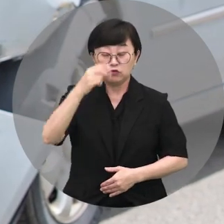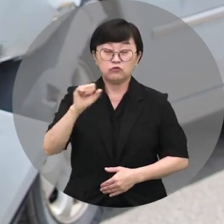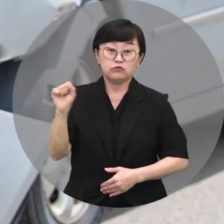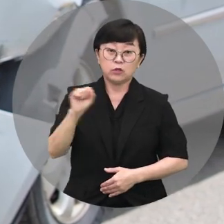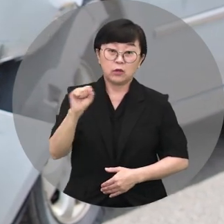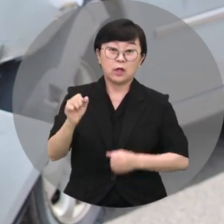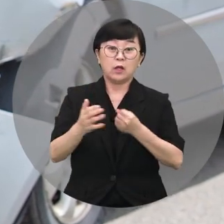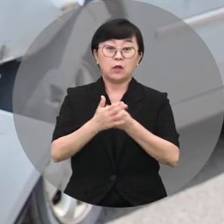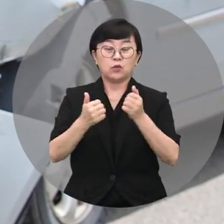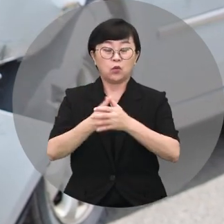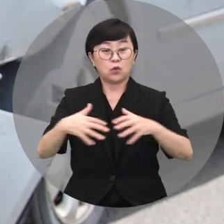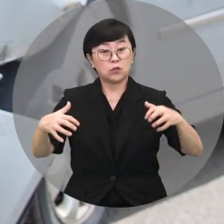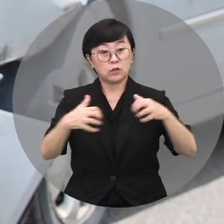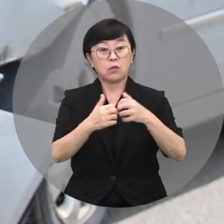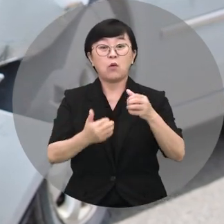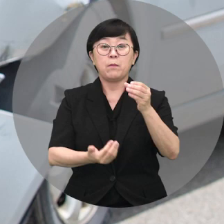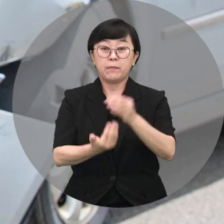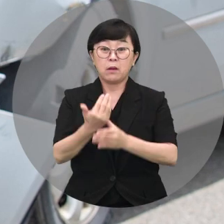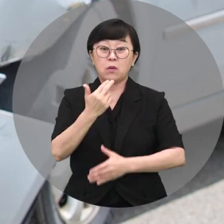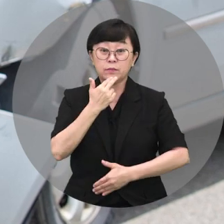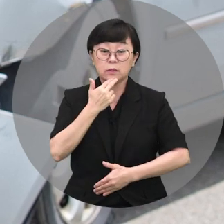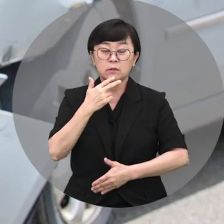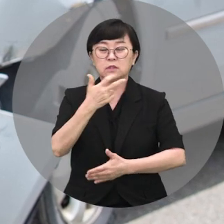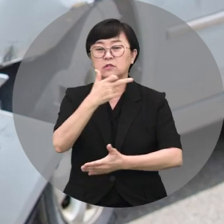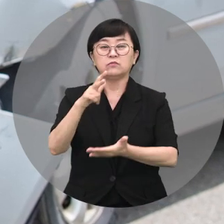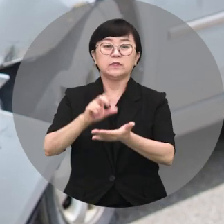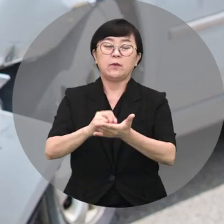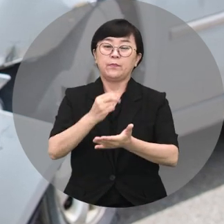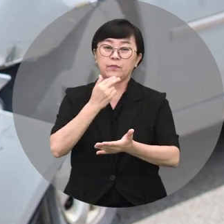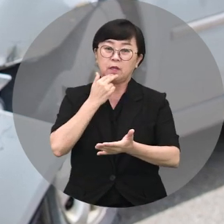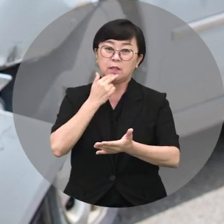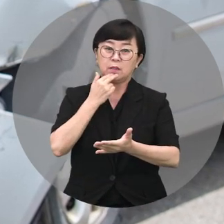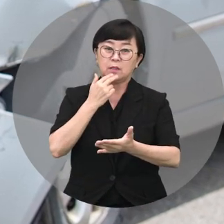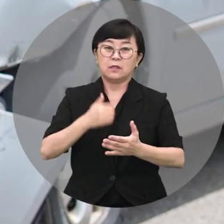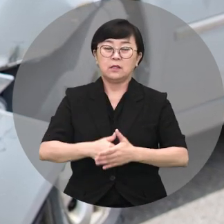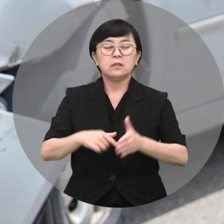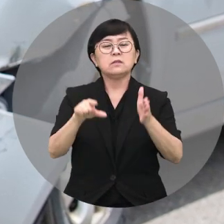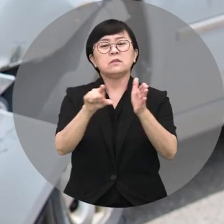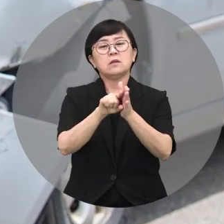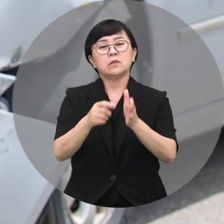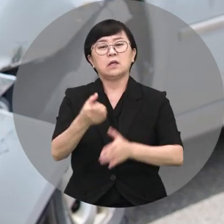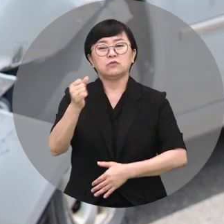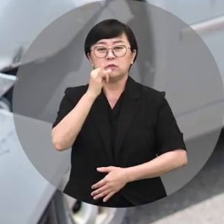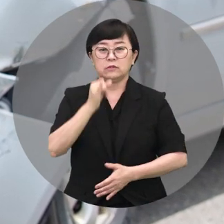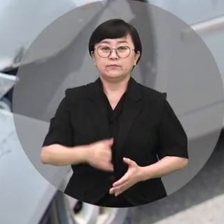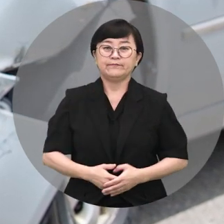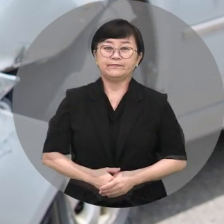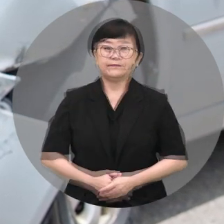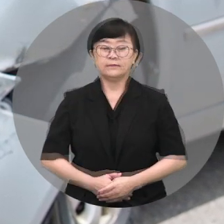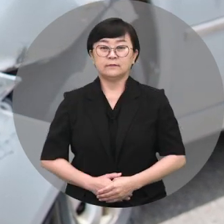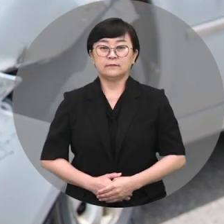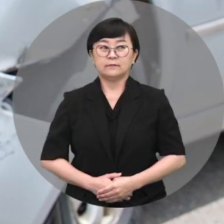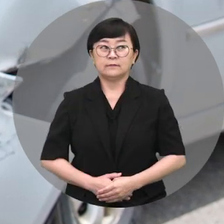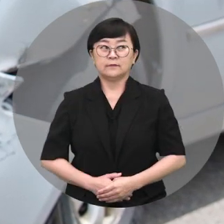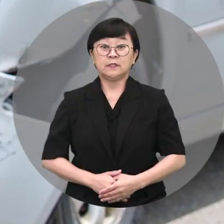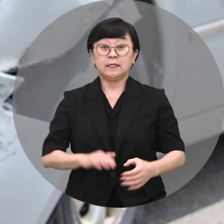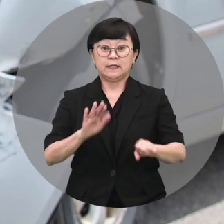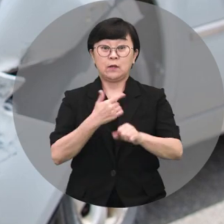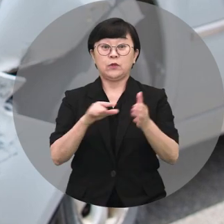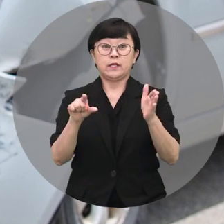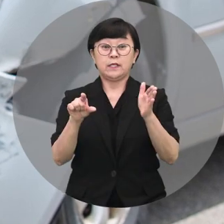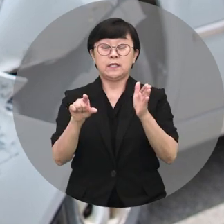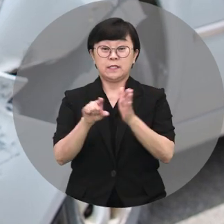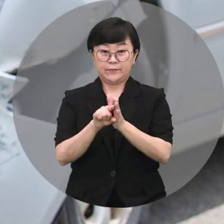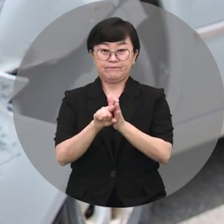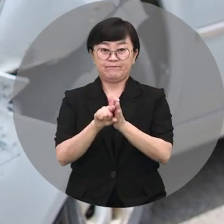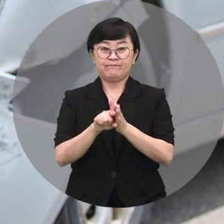해도 교통사고만 일으키지 않는다면 큰 문제가 되지 않는다 등등의 신념들이 있습니다. 모두 다 잘못된